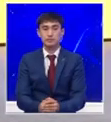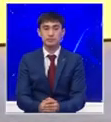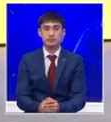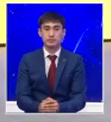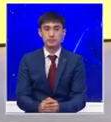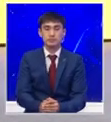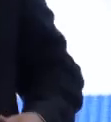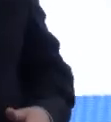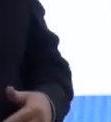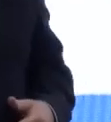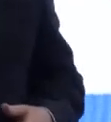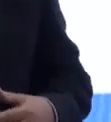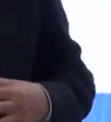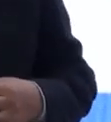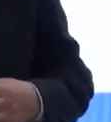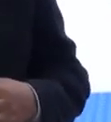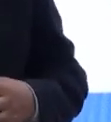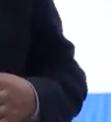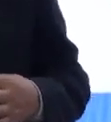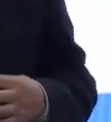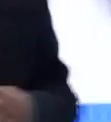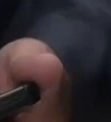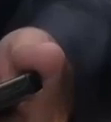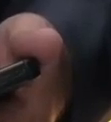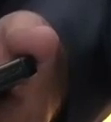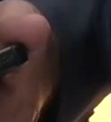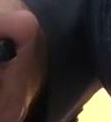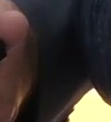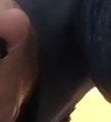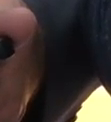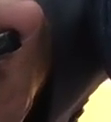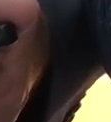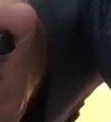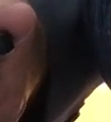Жандос Назарбаев, Аяулым Жерсун Кызы, Бекжан Кенжебай, телеканал ЖТСУ, Алматинская область.